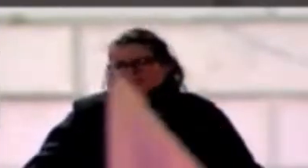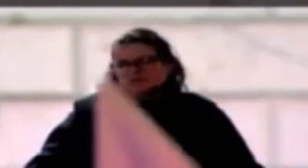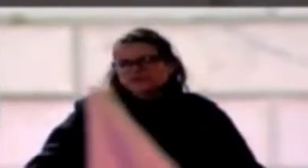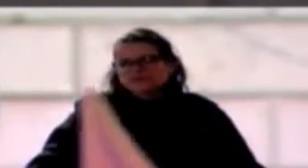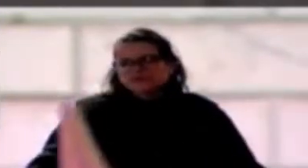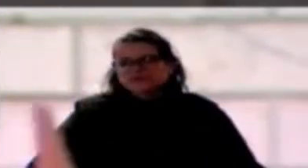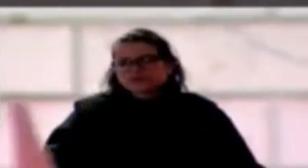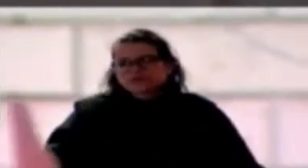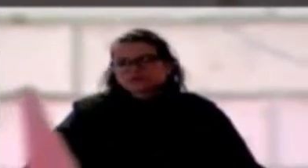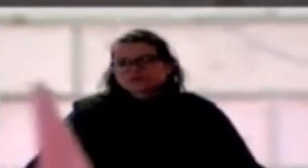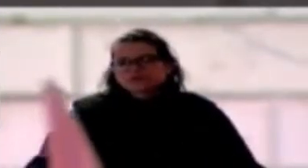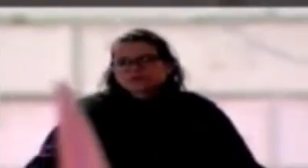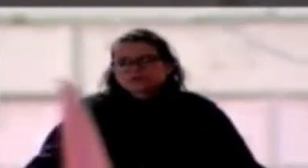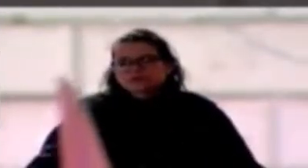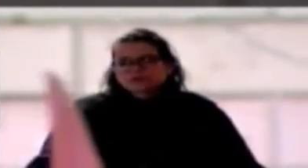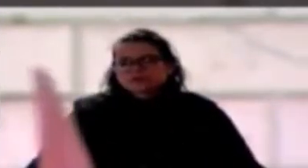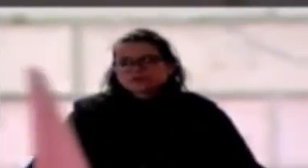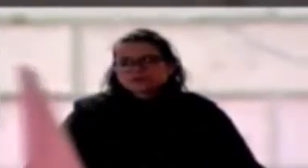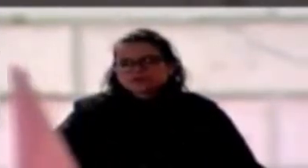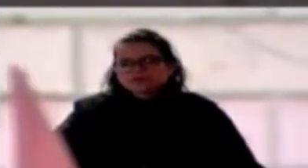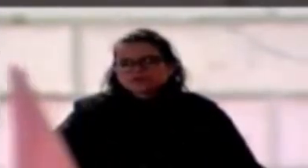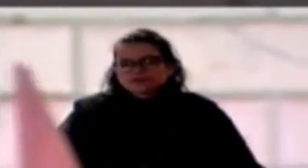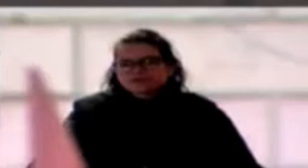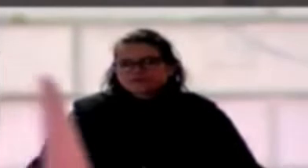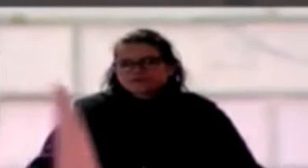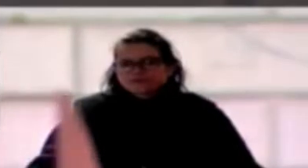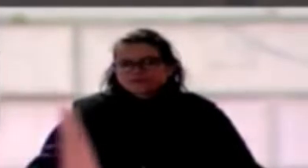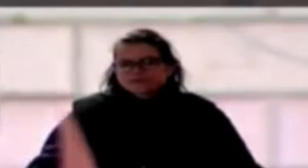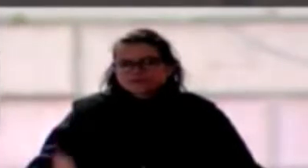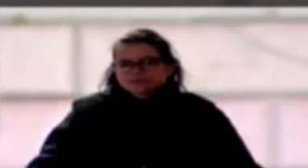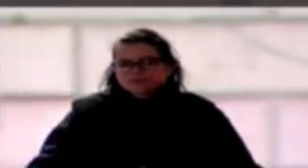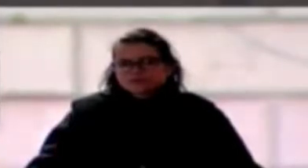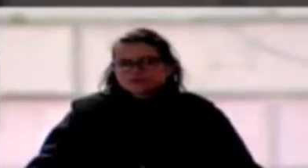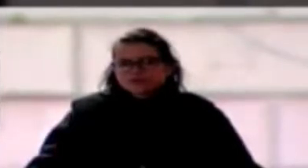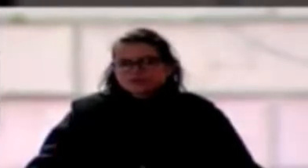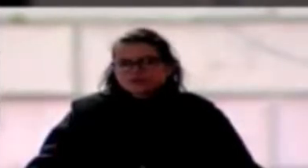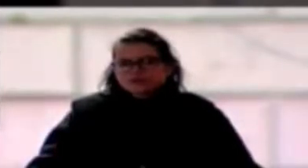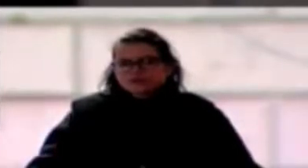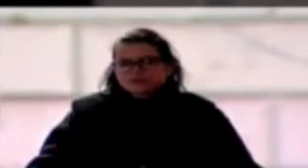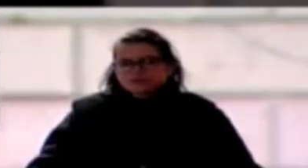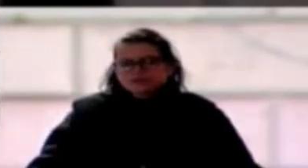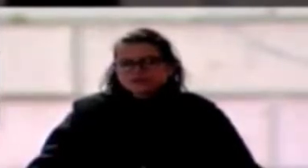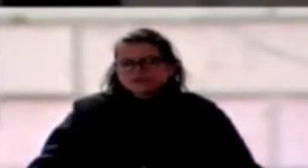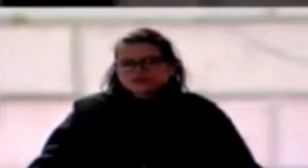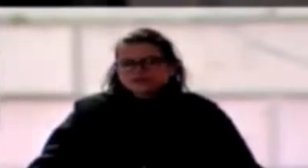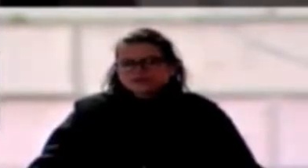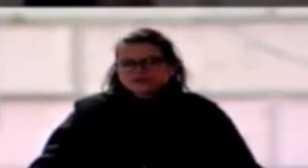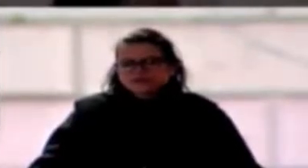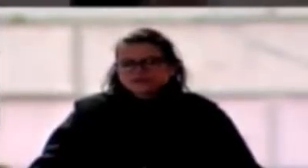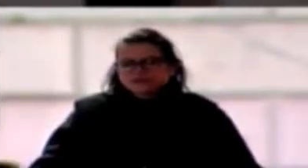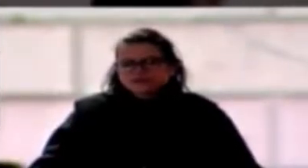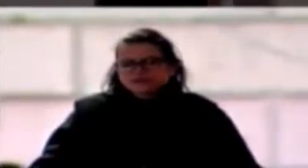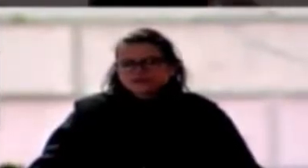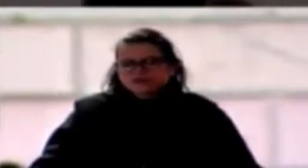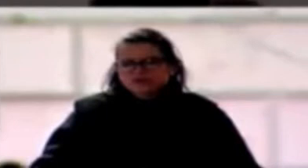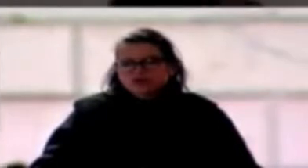un'agenda rossa che è stata trafugata dalla macchina di Paolo e sulla quale c'è scritto a